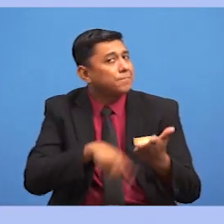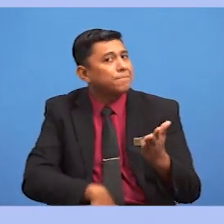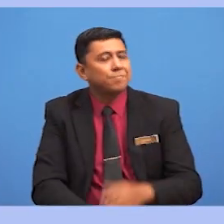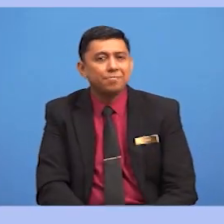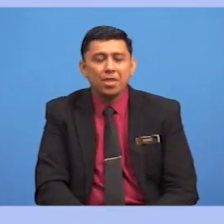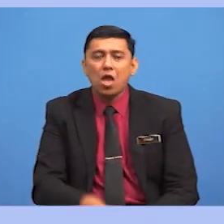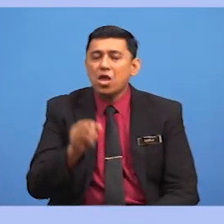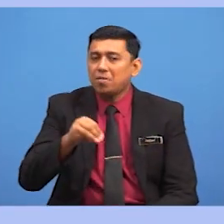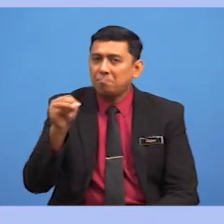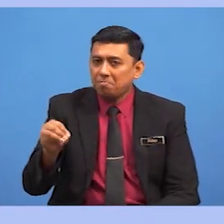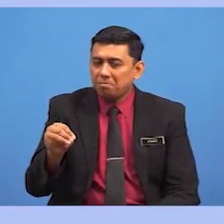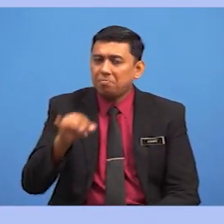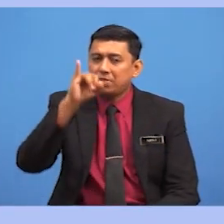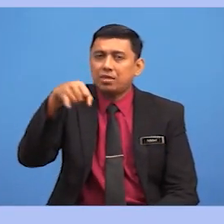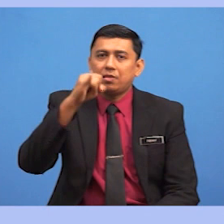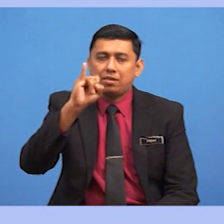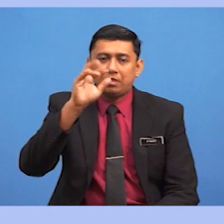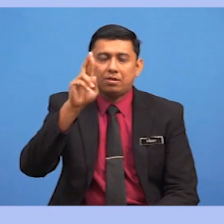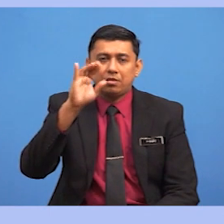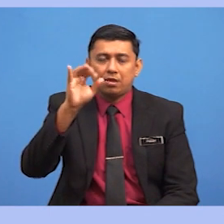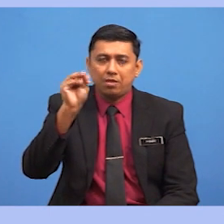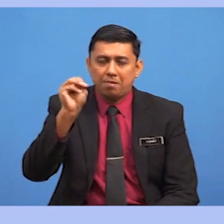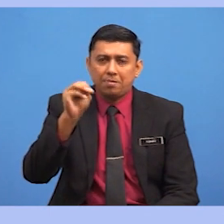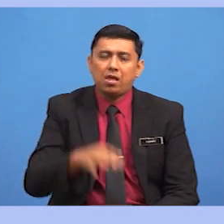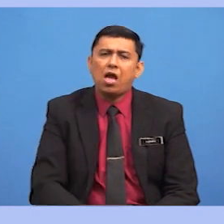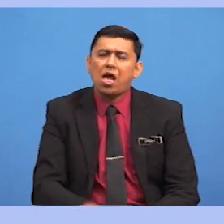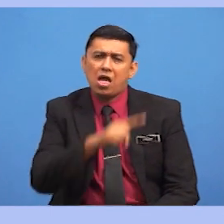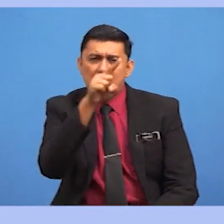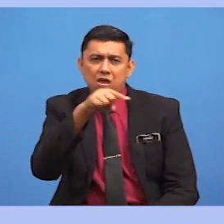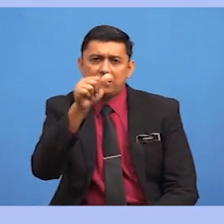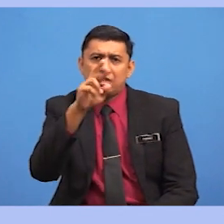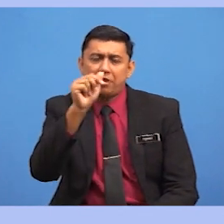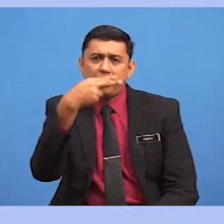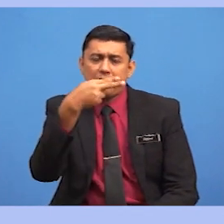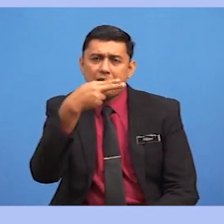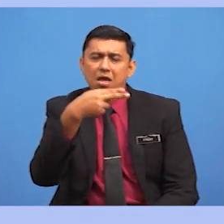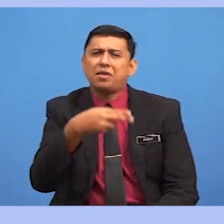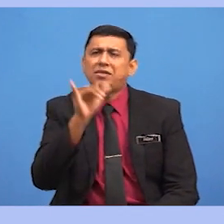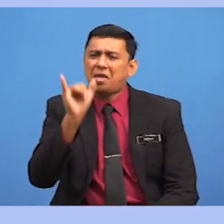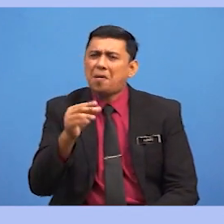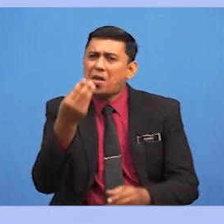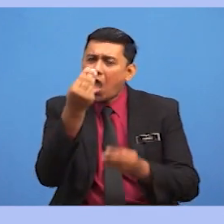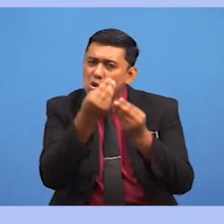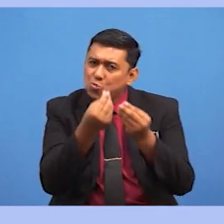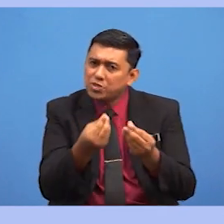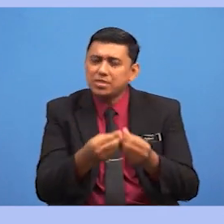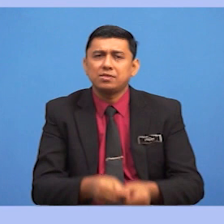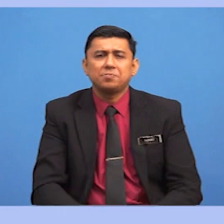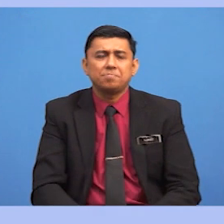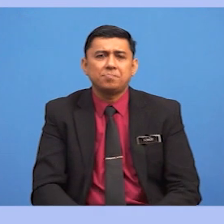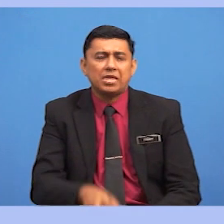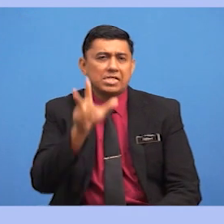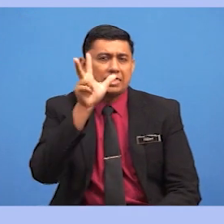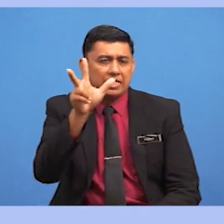Murid-murid, jirim terdiri daripada zarah-zarah yang halus dan diskrit. Terdapat